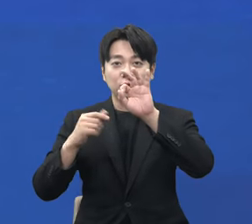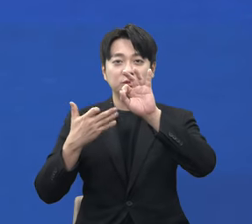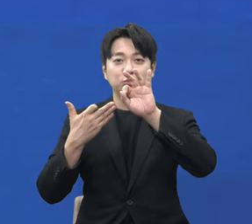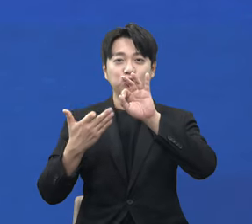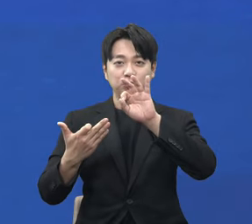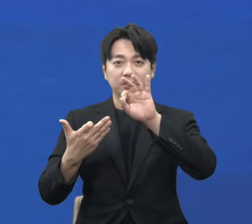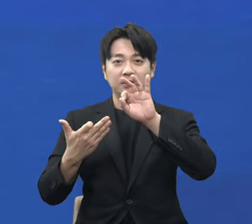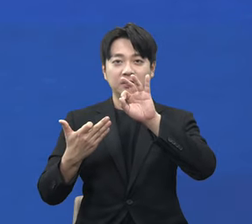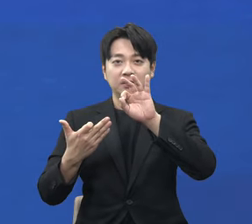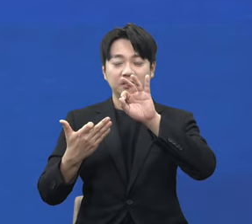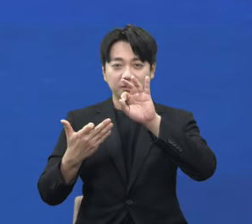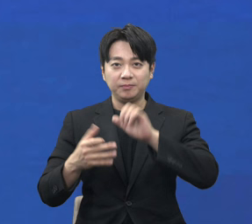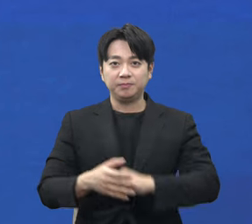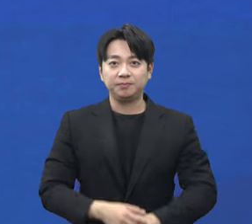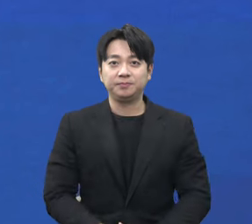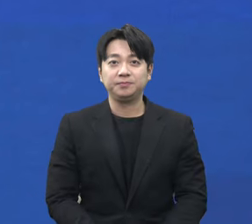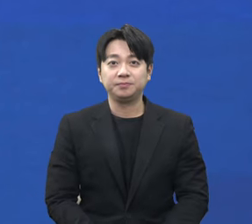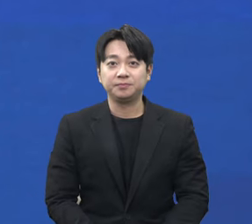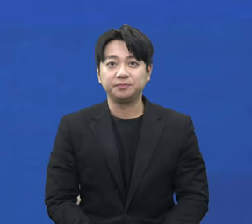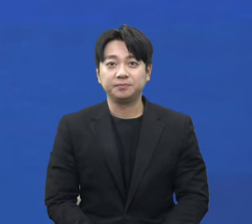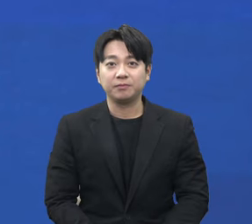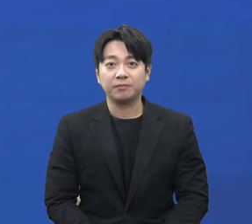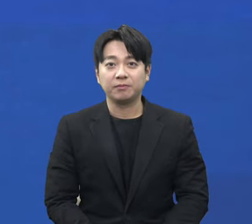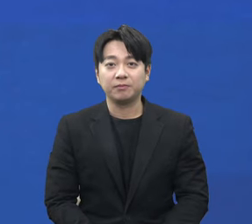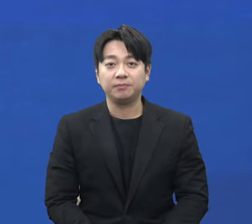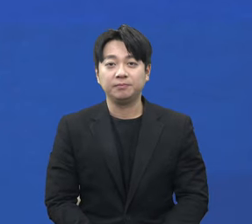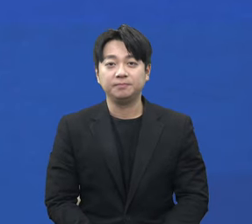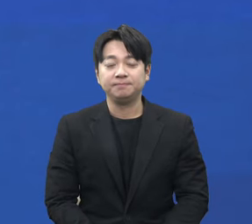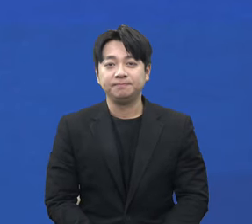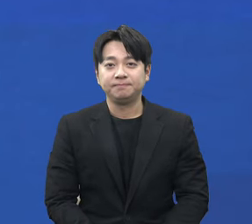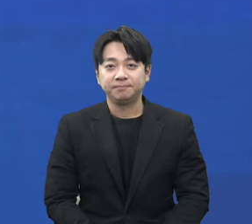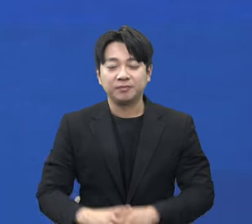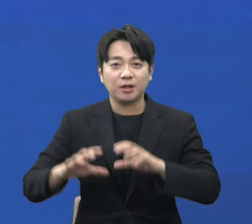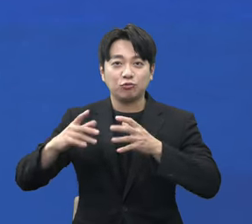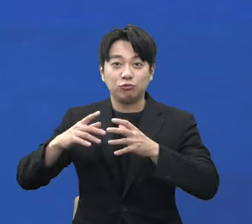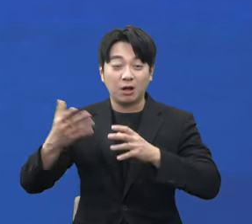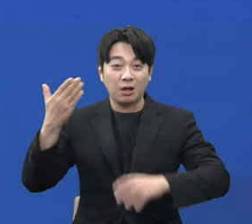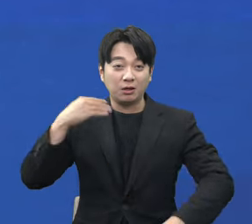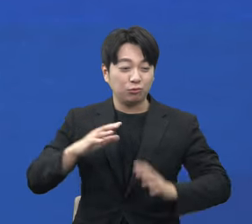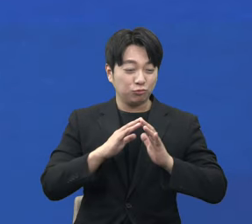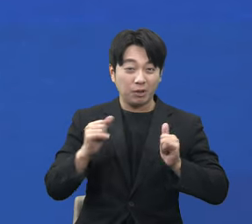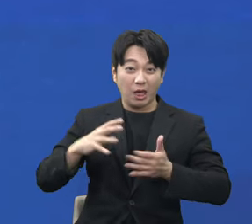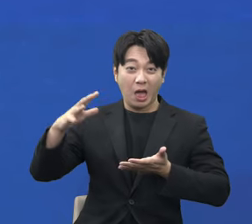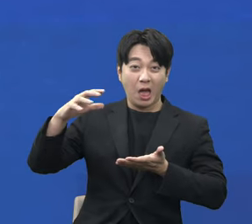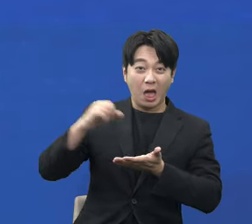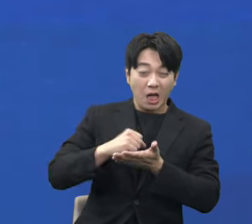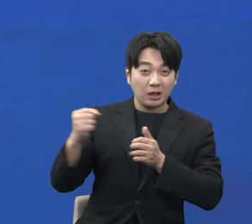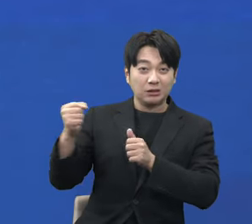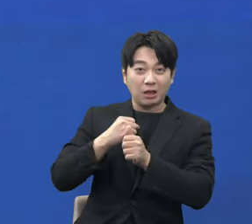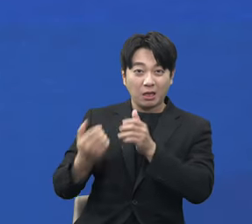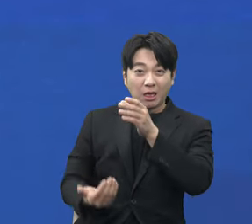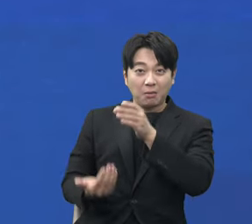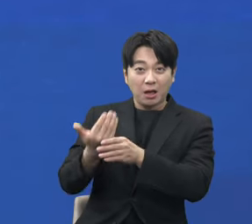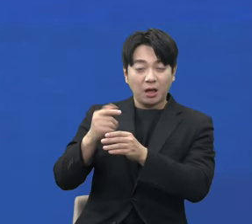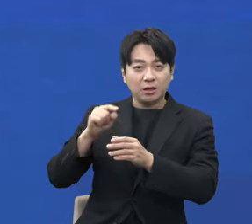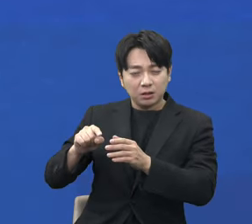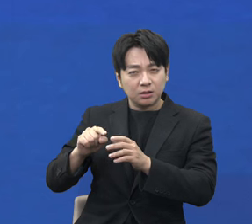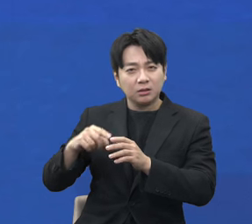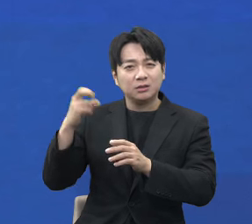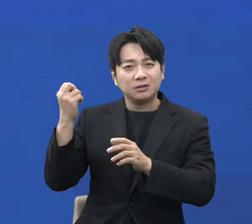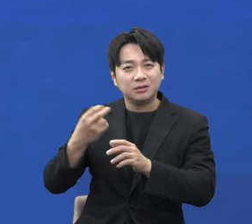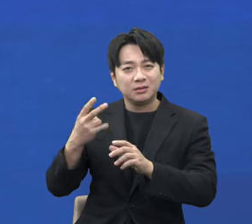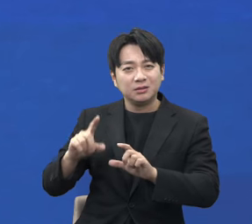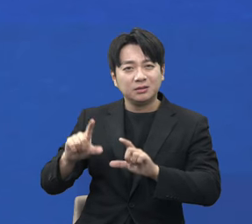여수 항쟁일입니다. 다시는 국가폭력이 일어나지 않도록 해야 합니다. 지금은 언론